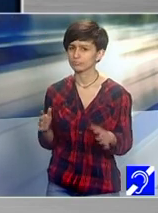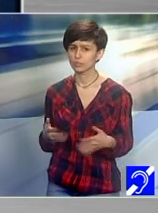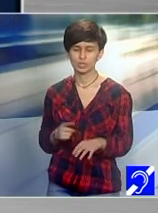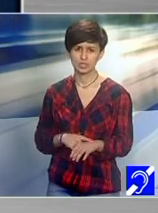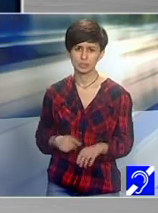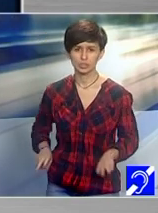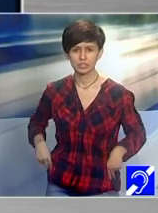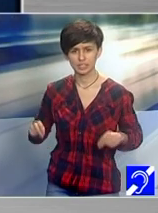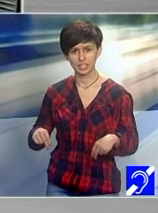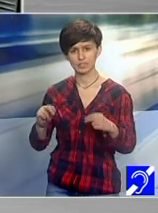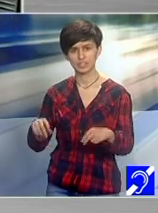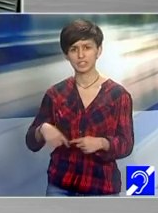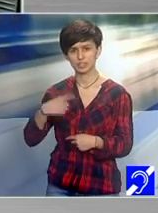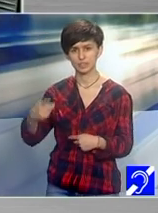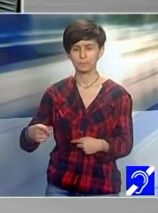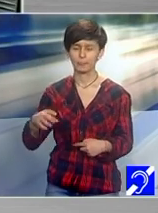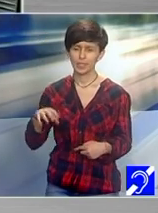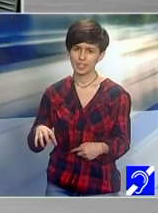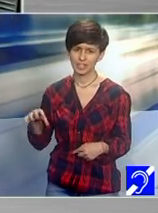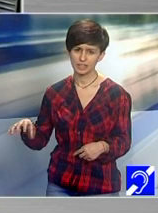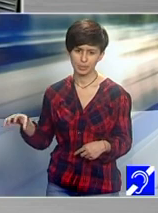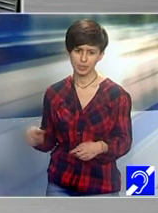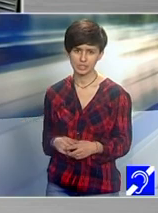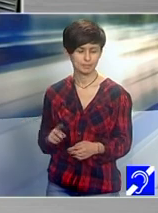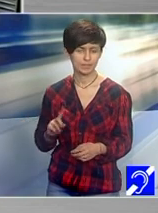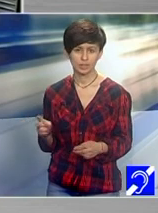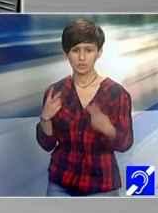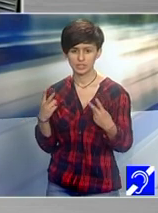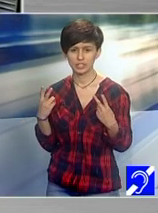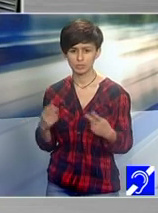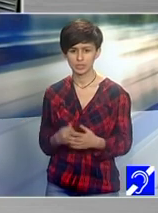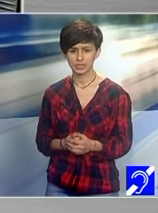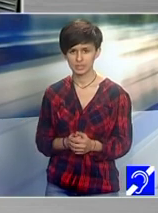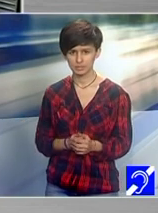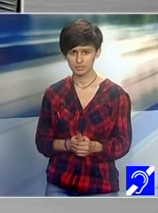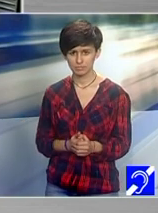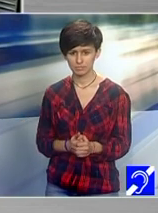investește suficient. Deci, revenim la bani. Nu practic. Este o prioritate. Păi stați un pic, nu putem face